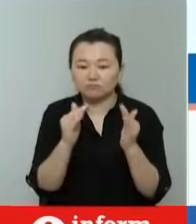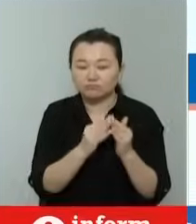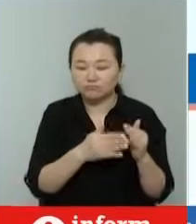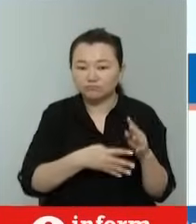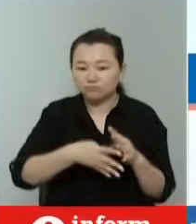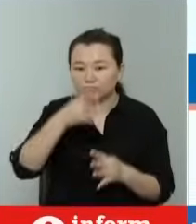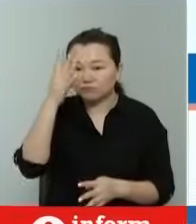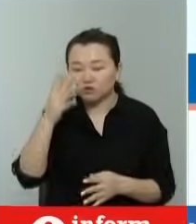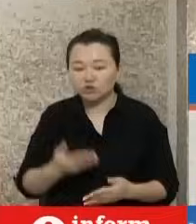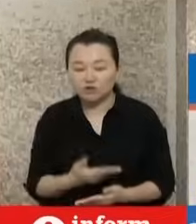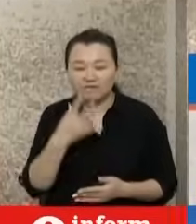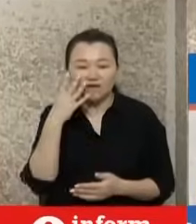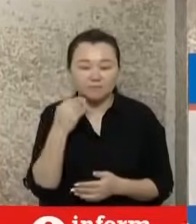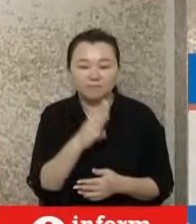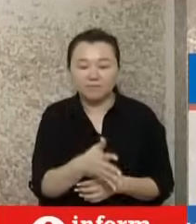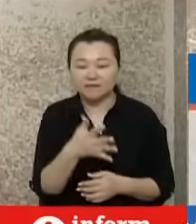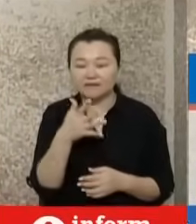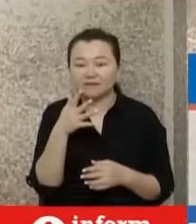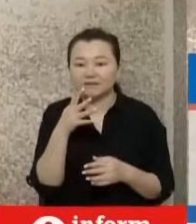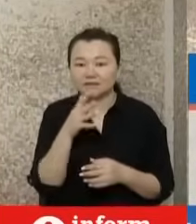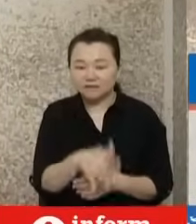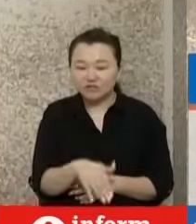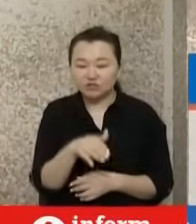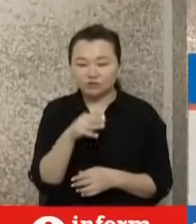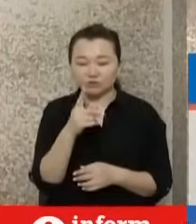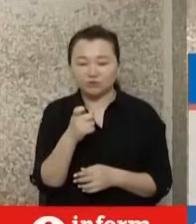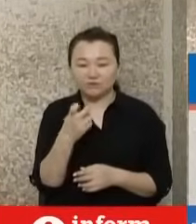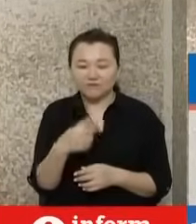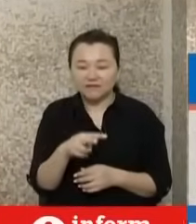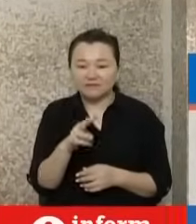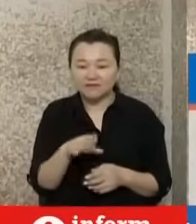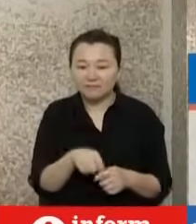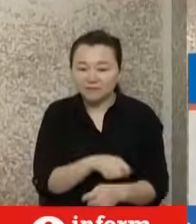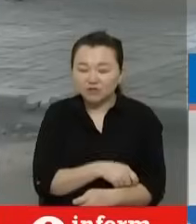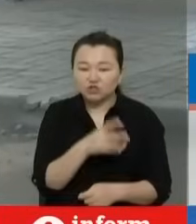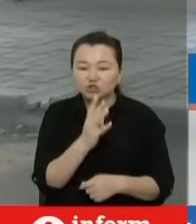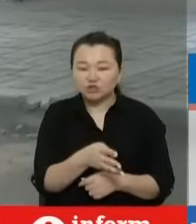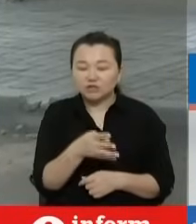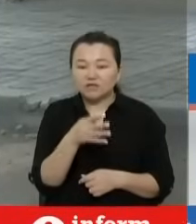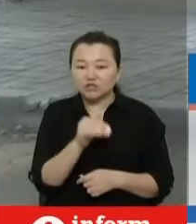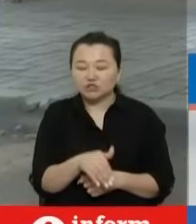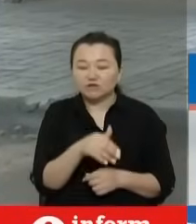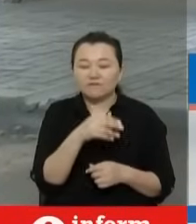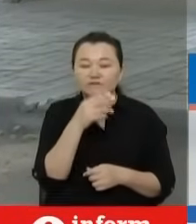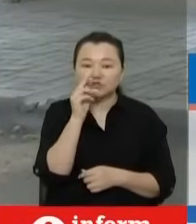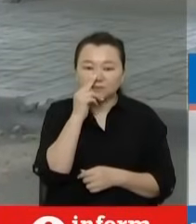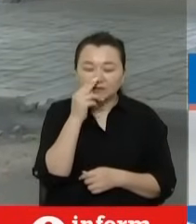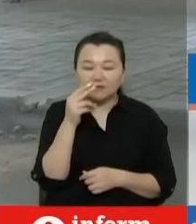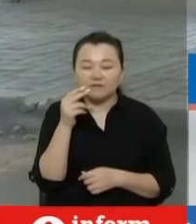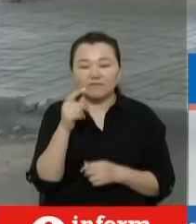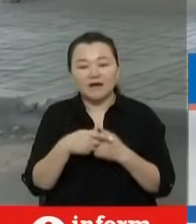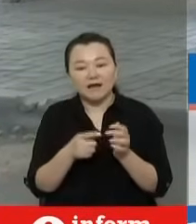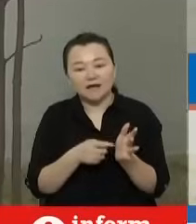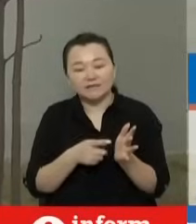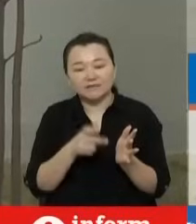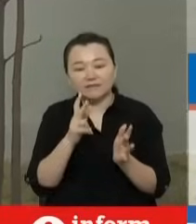Алматы. 5123 тенге за квадратный метр. В Шымкенте чуть выше 4000 и в Караганде почти